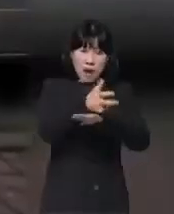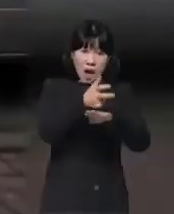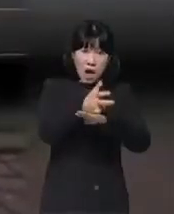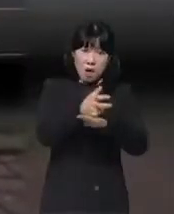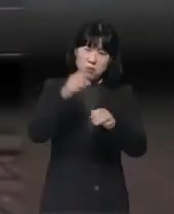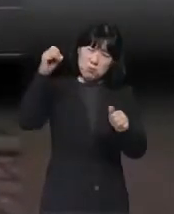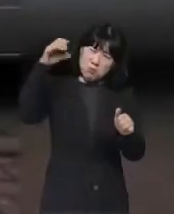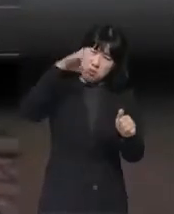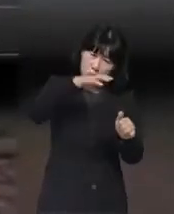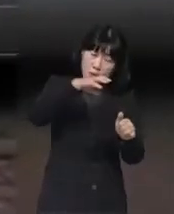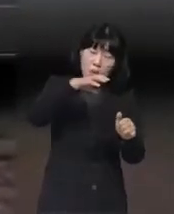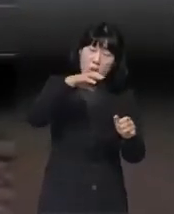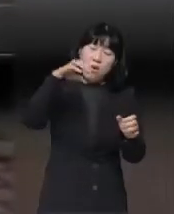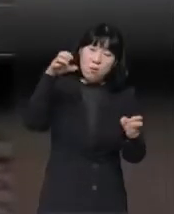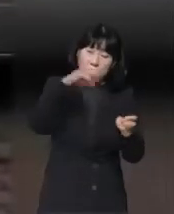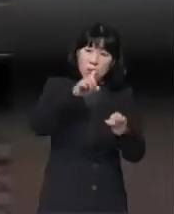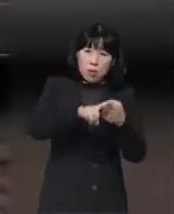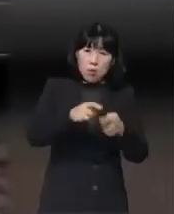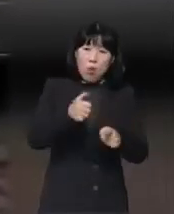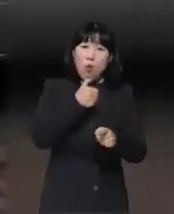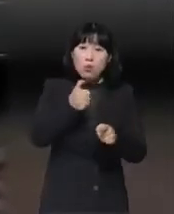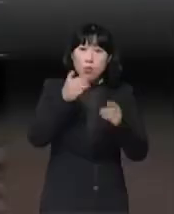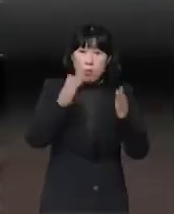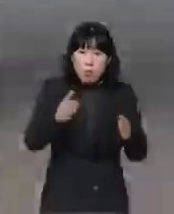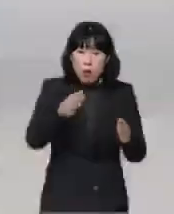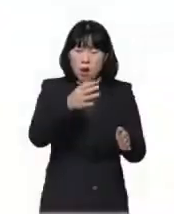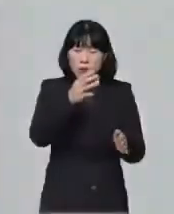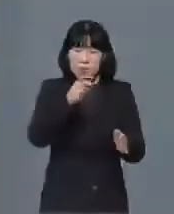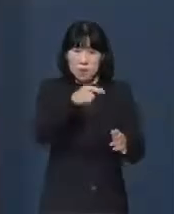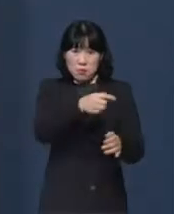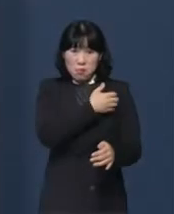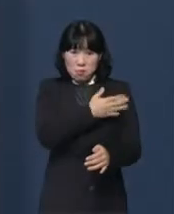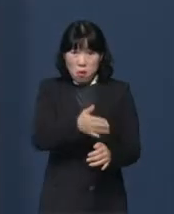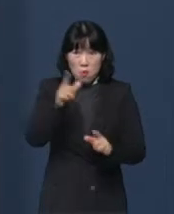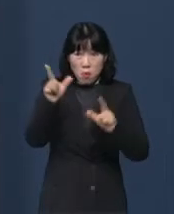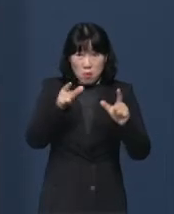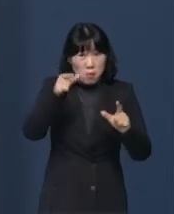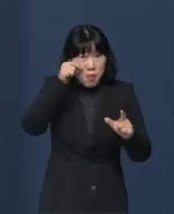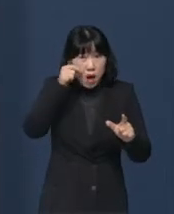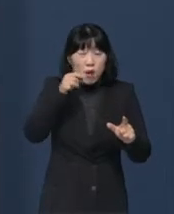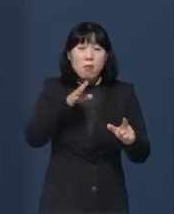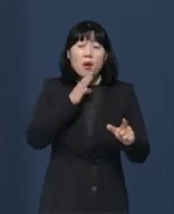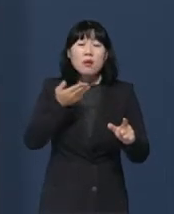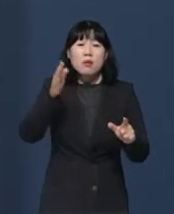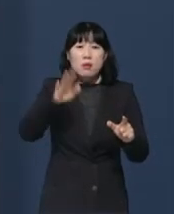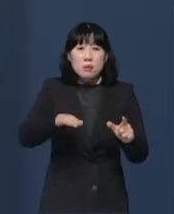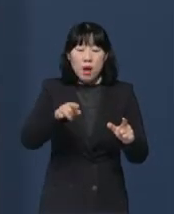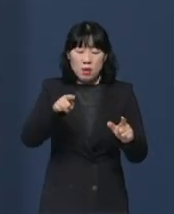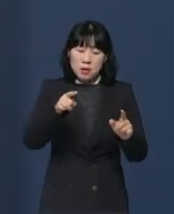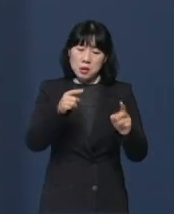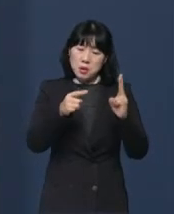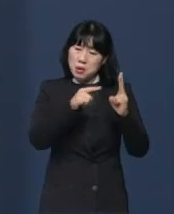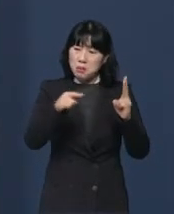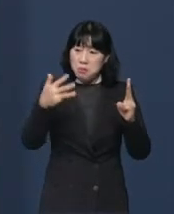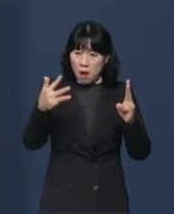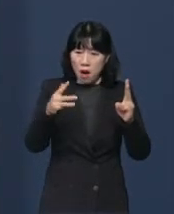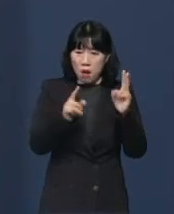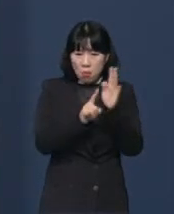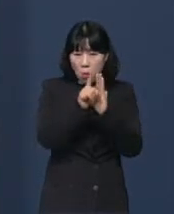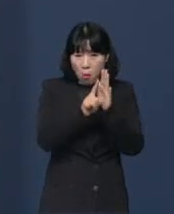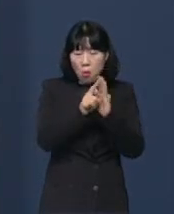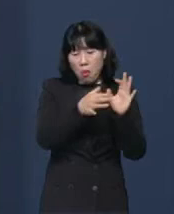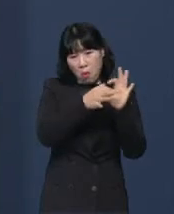야외 주차된 차에서 최대 50분 가까이 방치된 정황이 포착됐지만 2에서 8도로